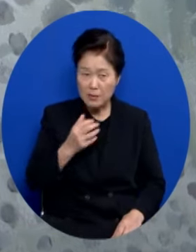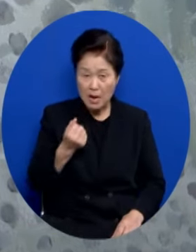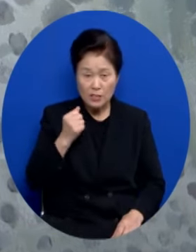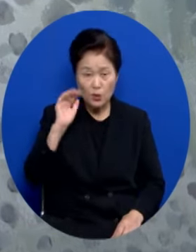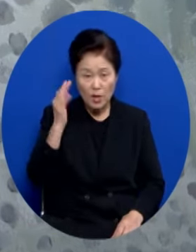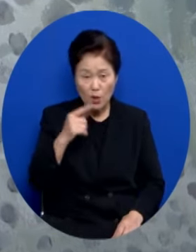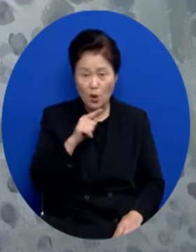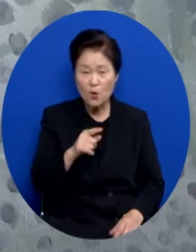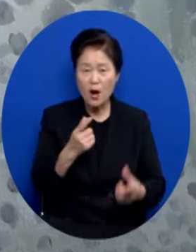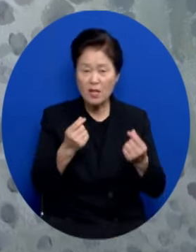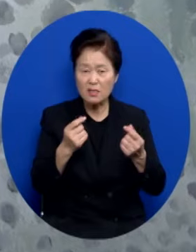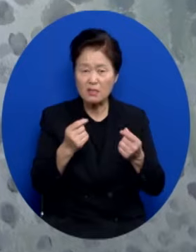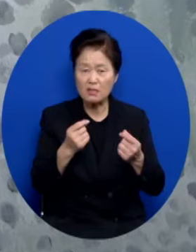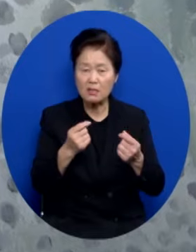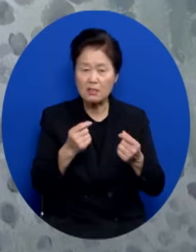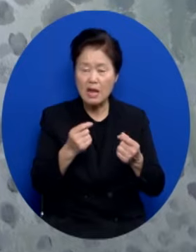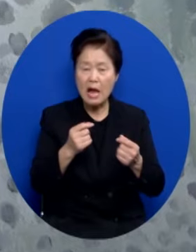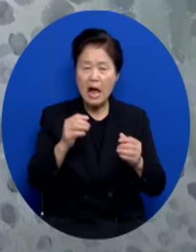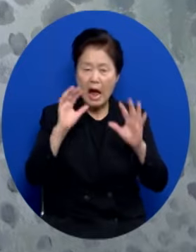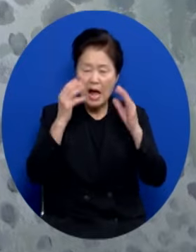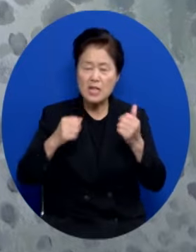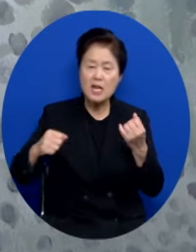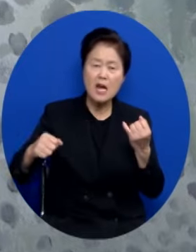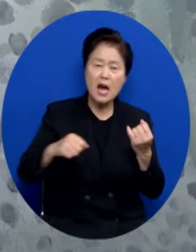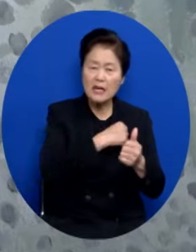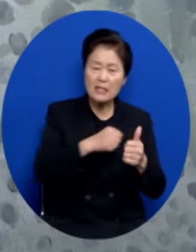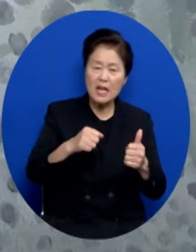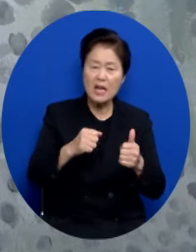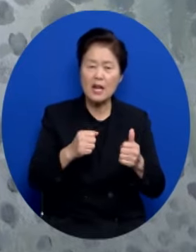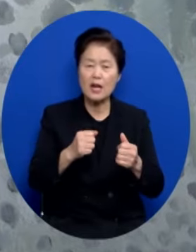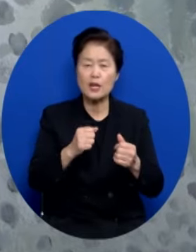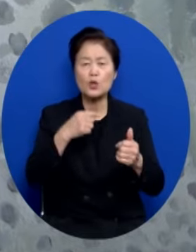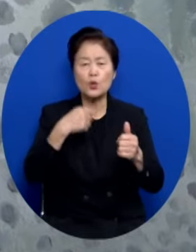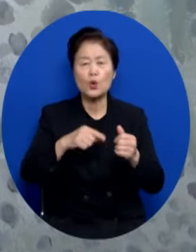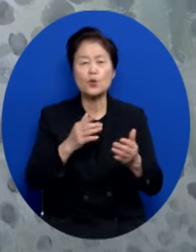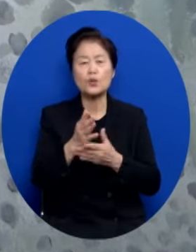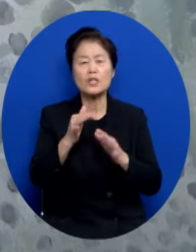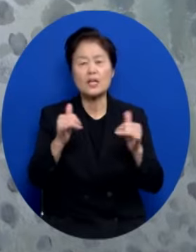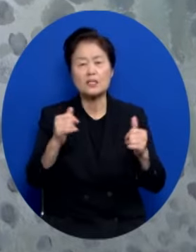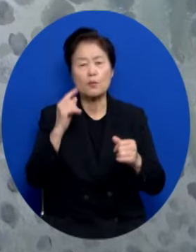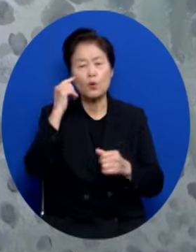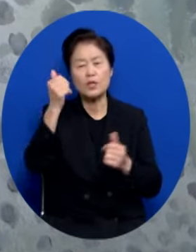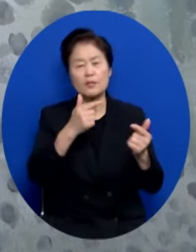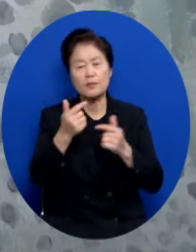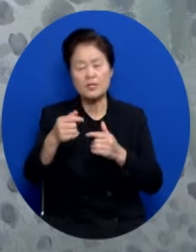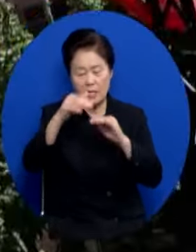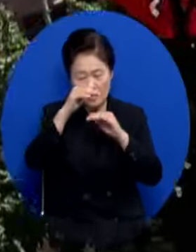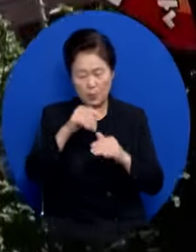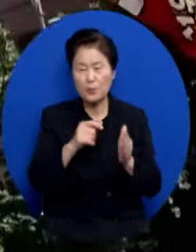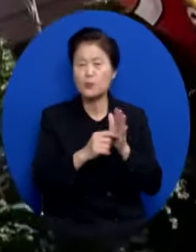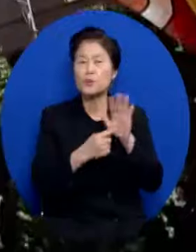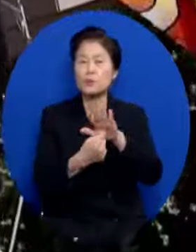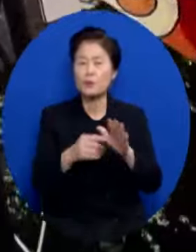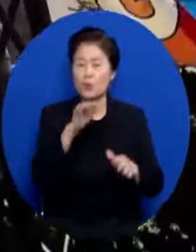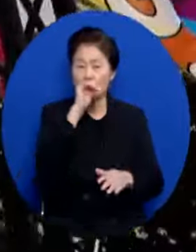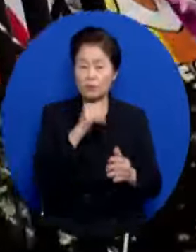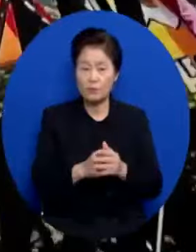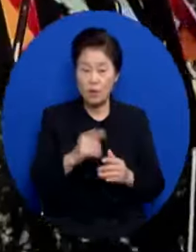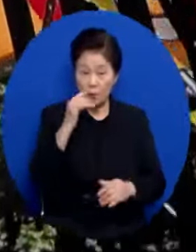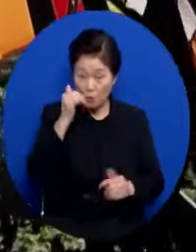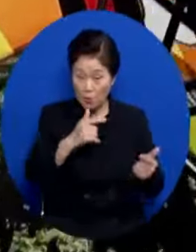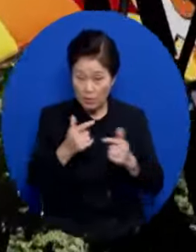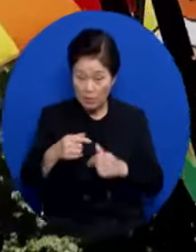교육은 아동 학대라고 펜실베니아 교육자 목사님들이 성명서를 내기도 했었죠. 부모들은